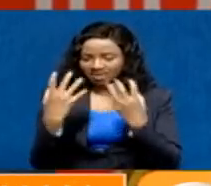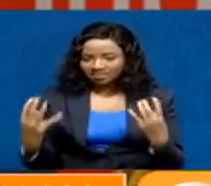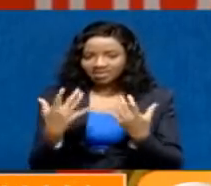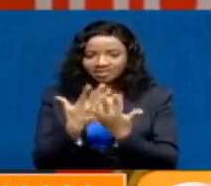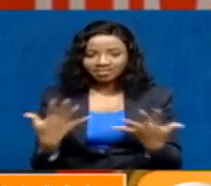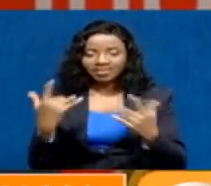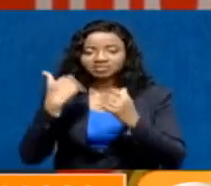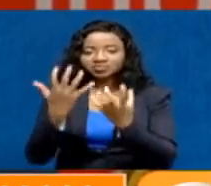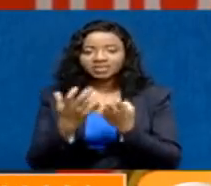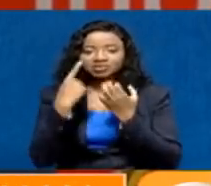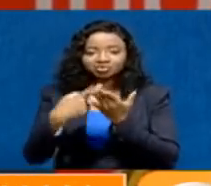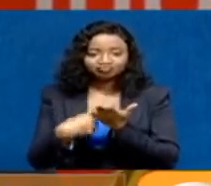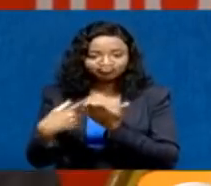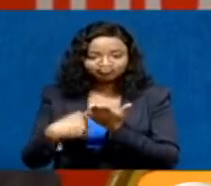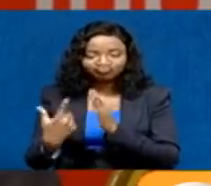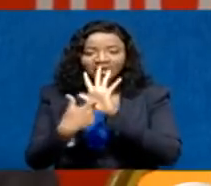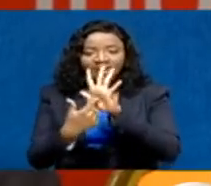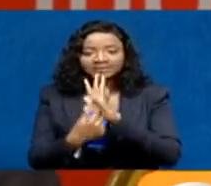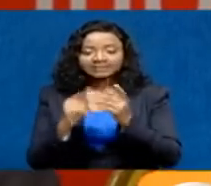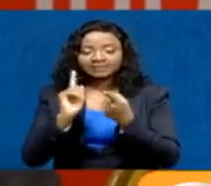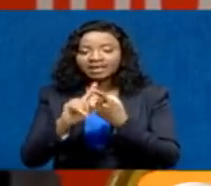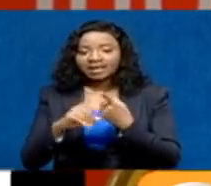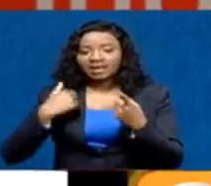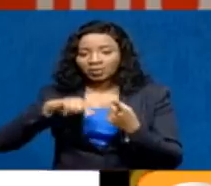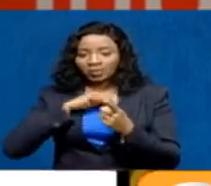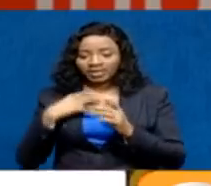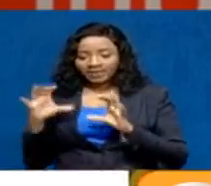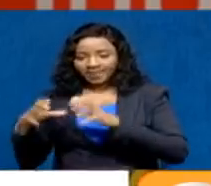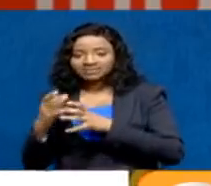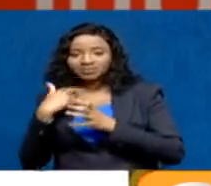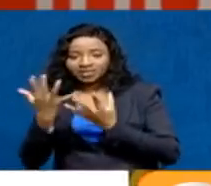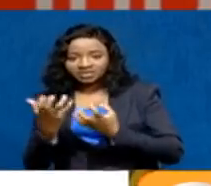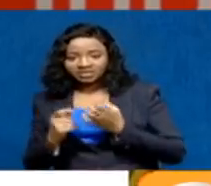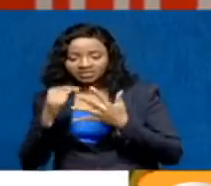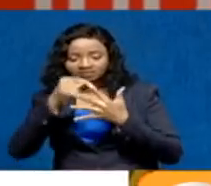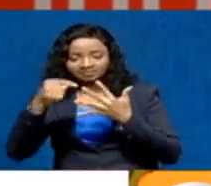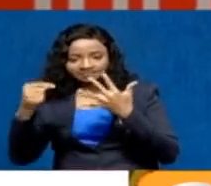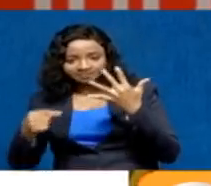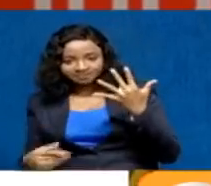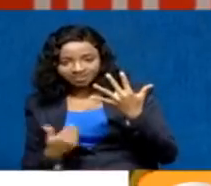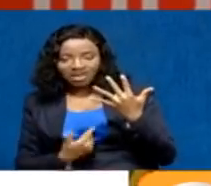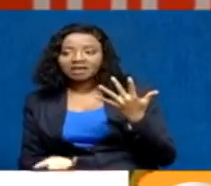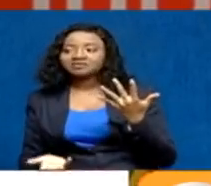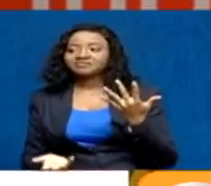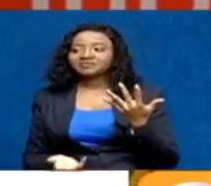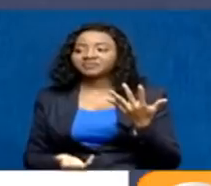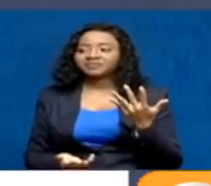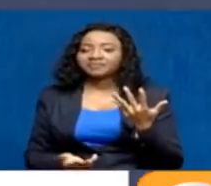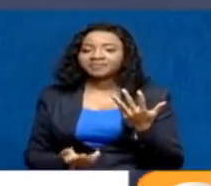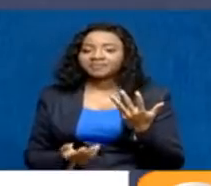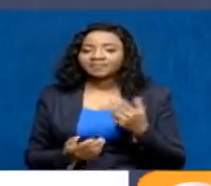tuyazungumze. Kuna mengi ambayo chama cha PAA kinataka, kuna mambo tunataka